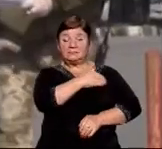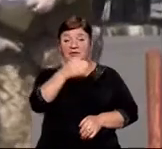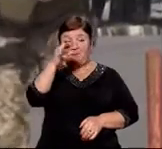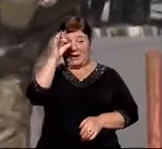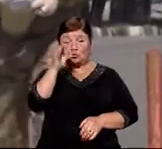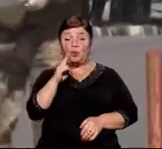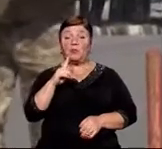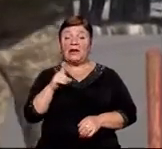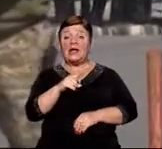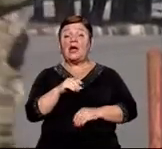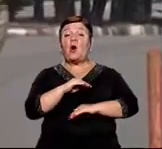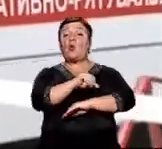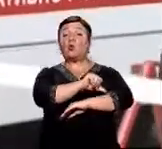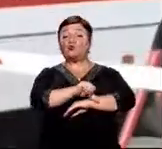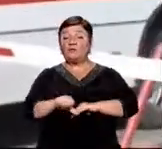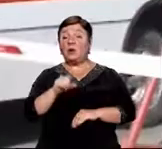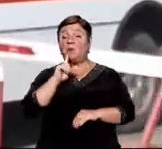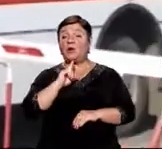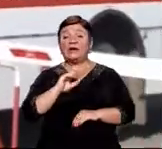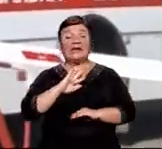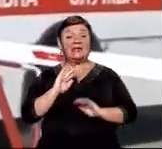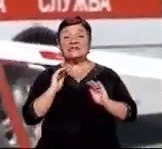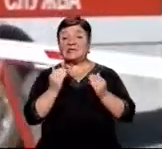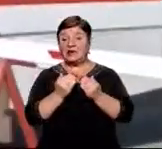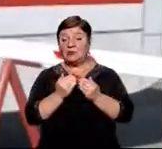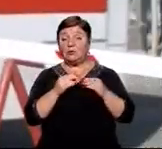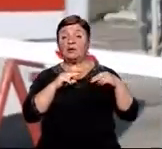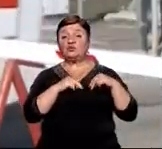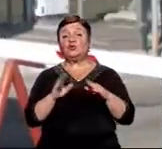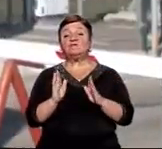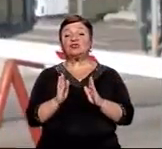Кордони не закриті. На Закарпатті КПП наразі працюють у штатному режимі.